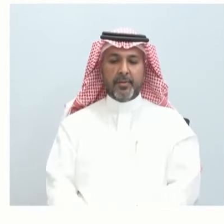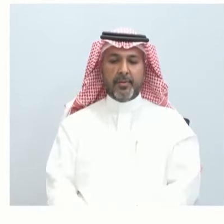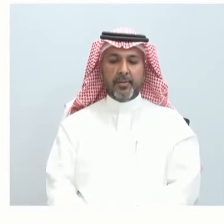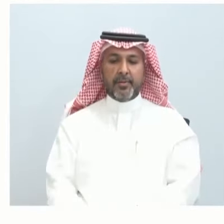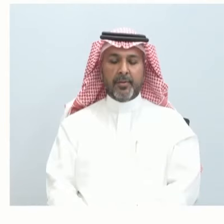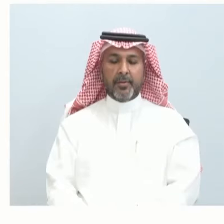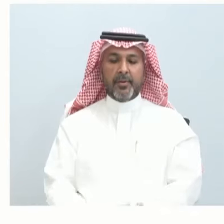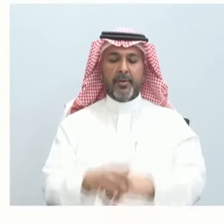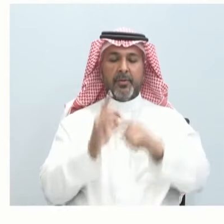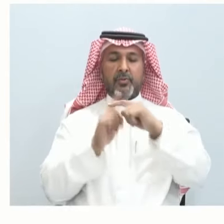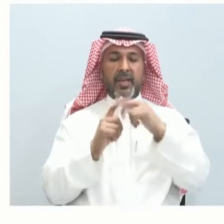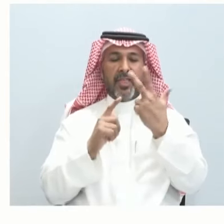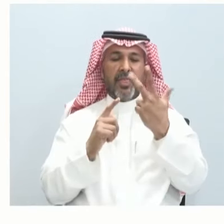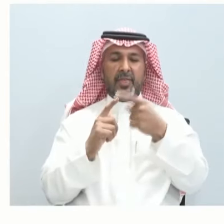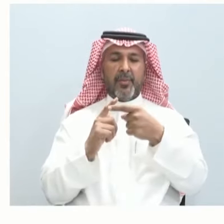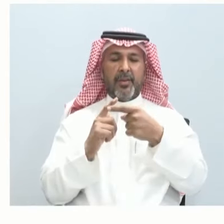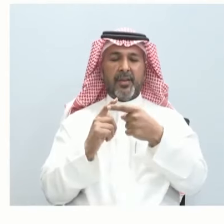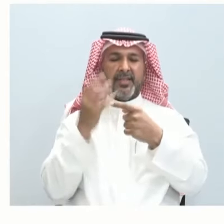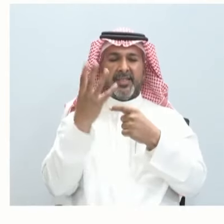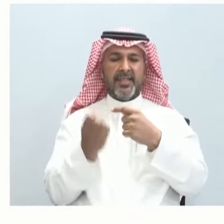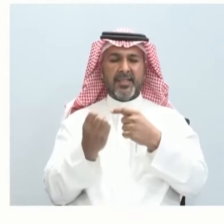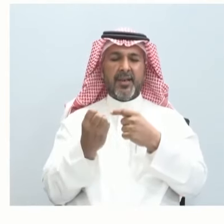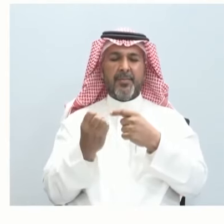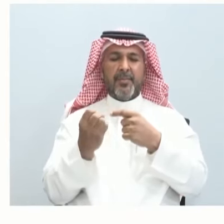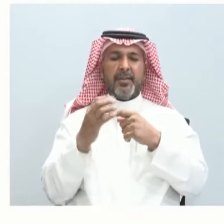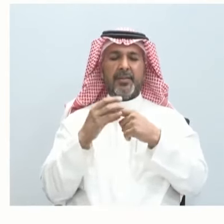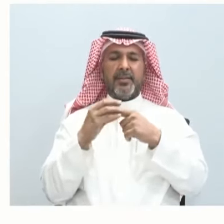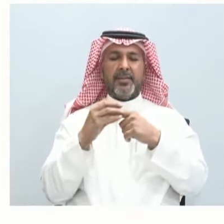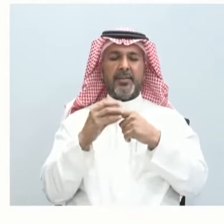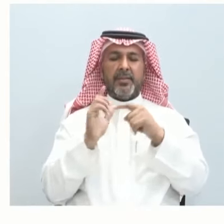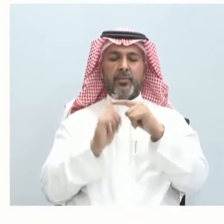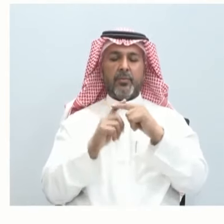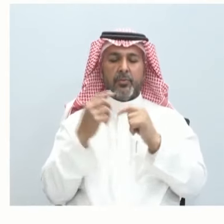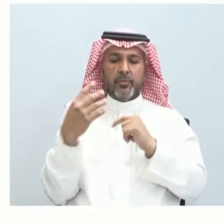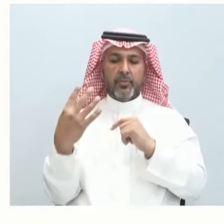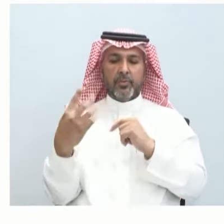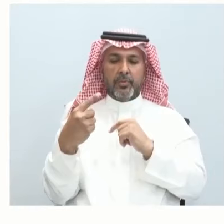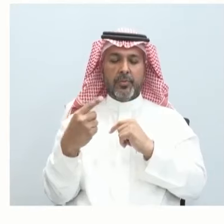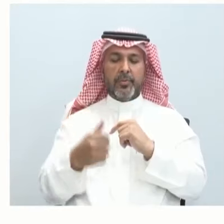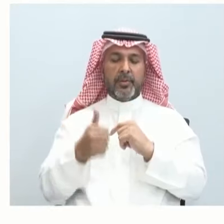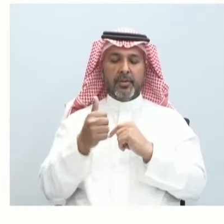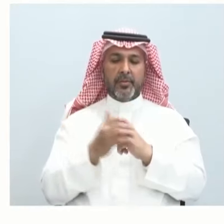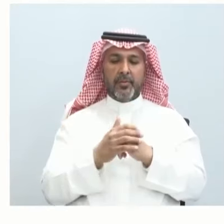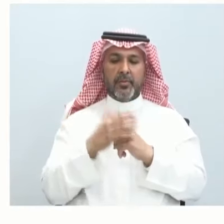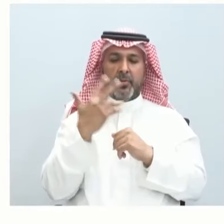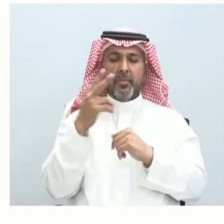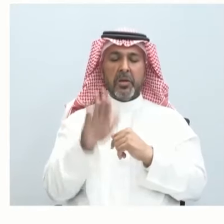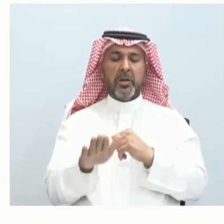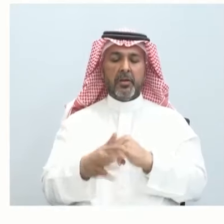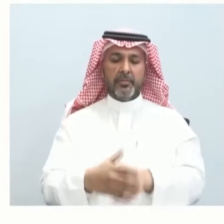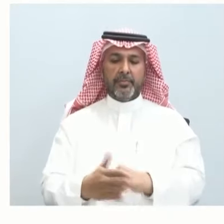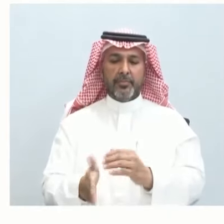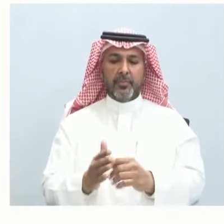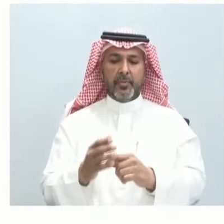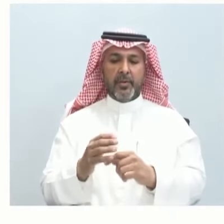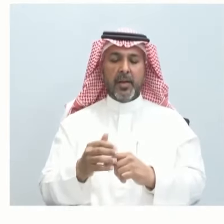اربعه الف نعم موجب 18,000 14,000 قمنا باجراء الطرح الاختلاف الاشارات هنا موجب ثمانيه كما هي بالنسبه